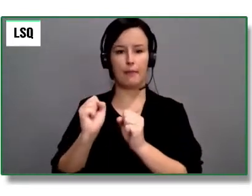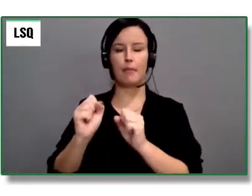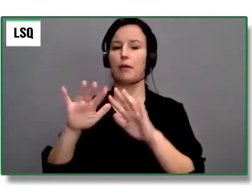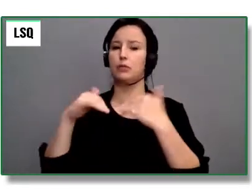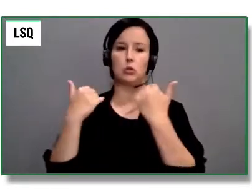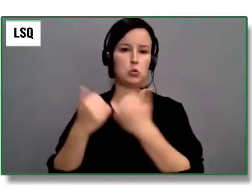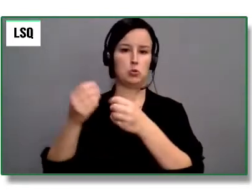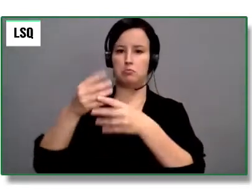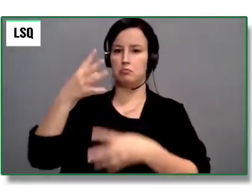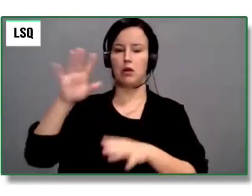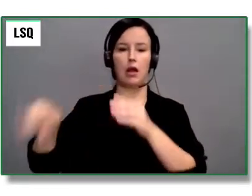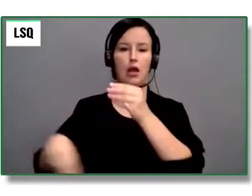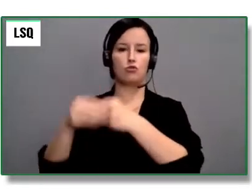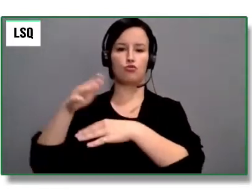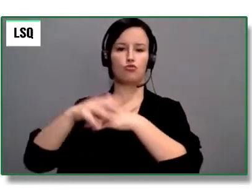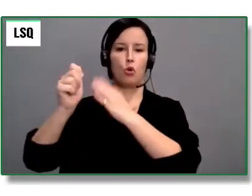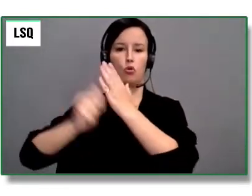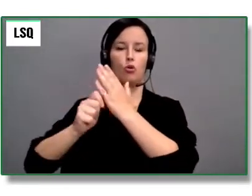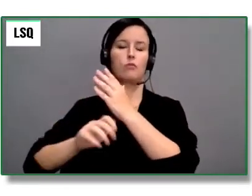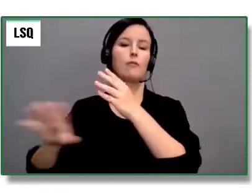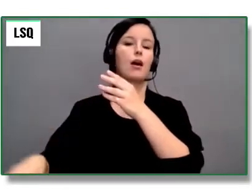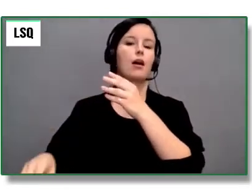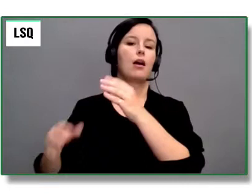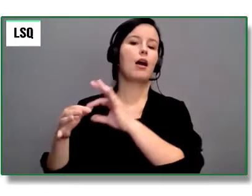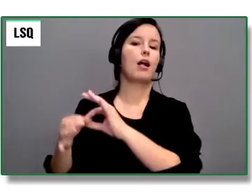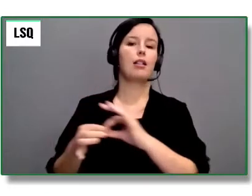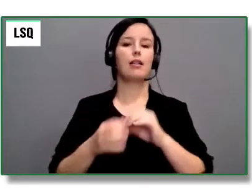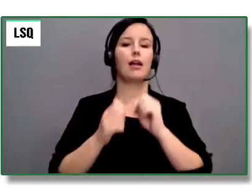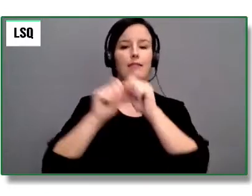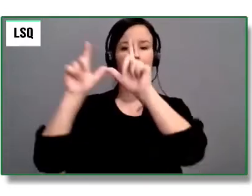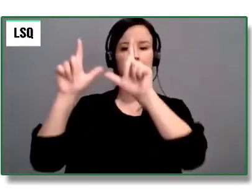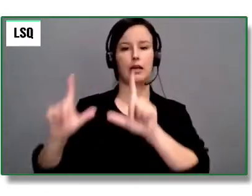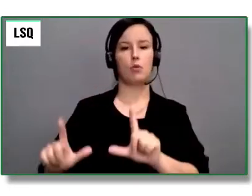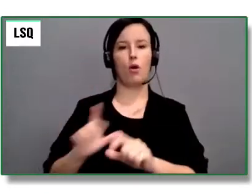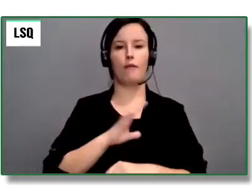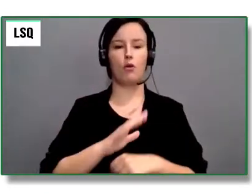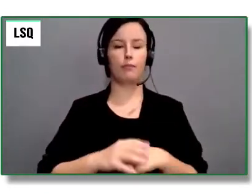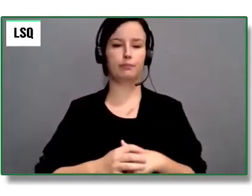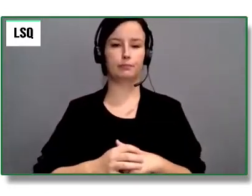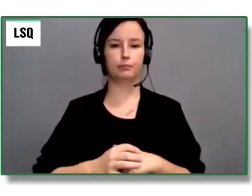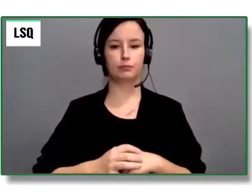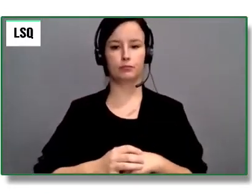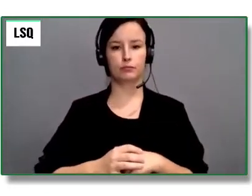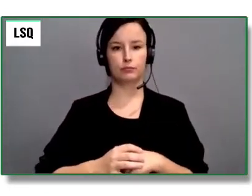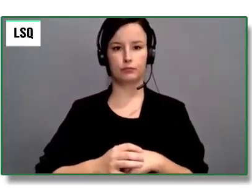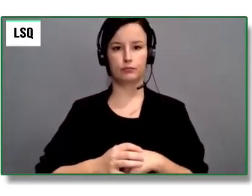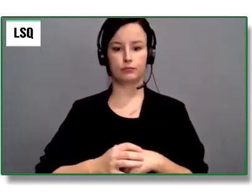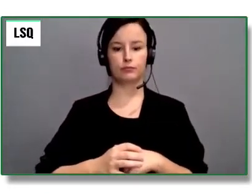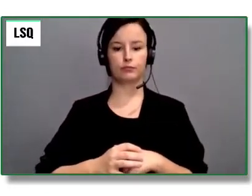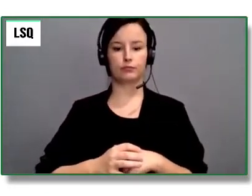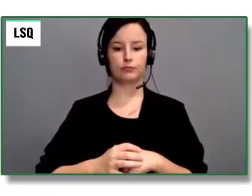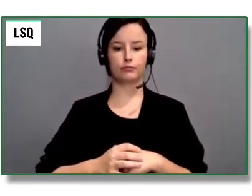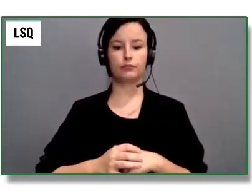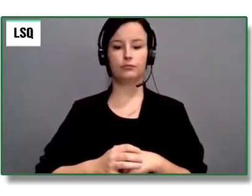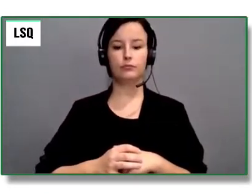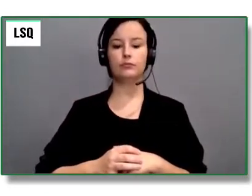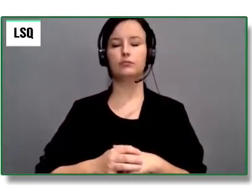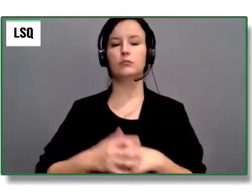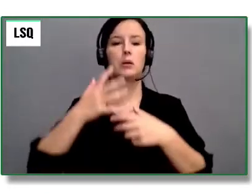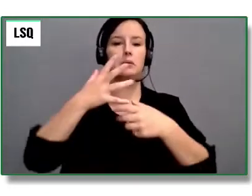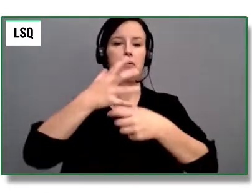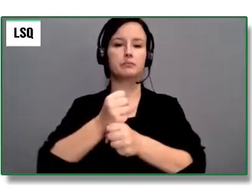également inclus dans le document qui accompagnera les diapos. Donc, à droite, un bref aperçu de cette